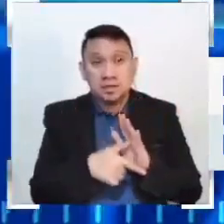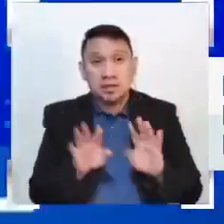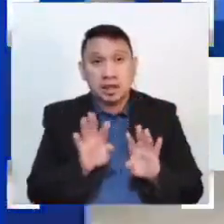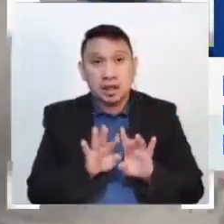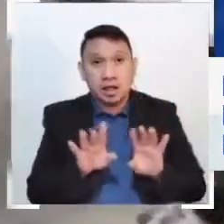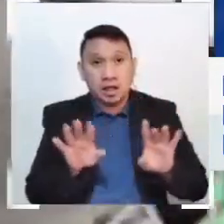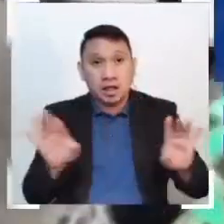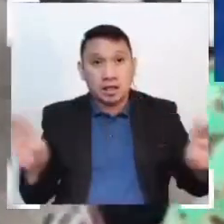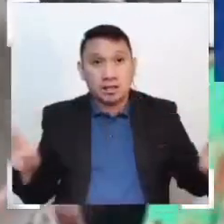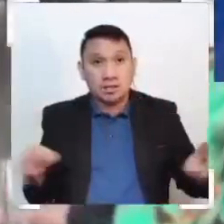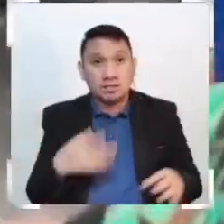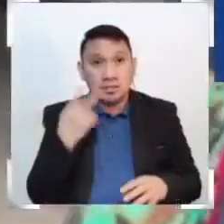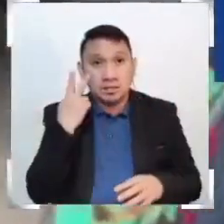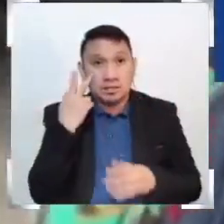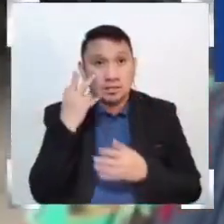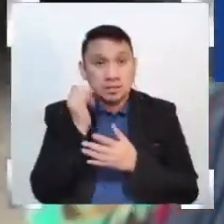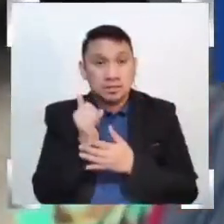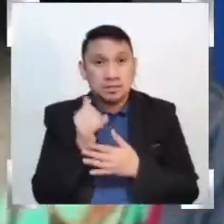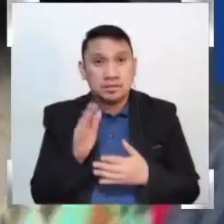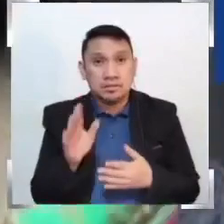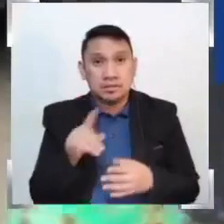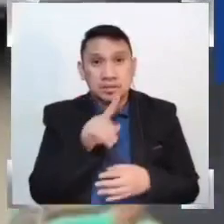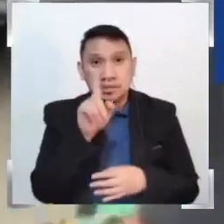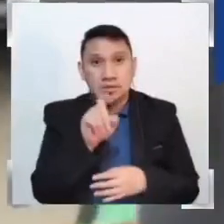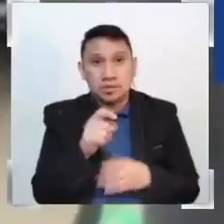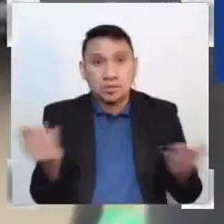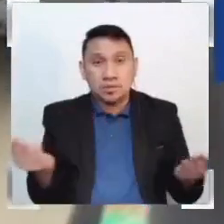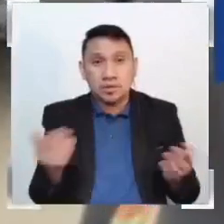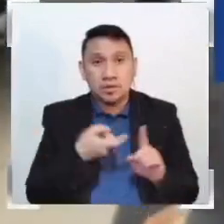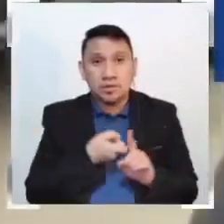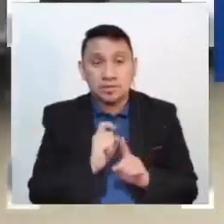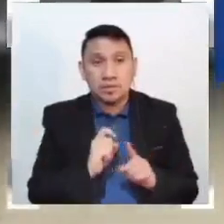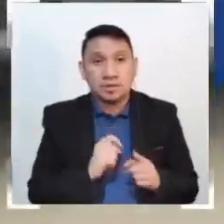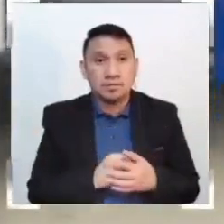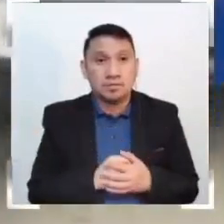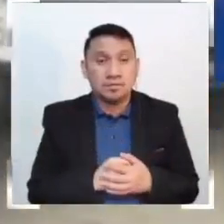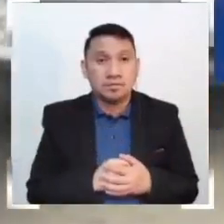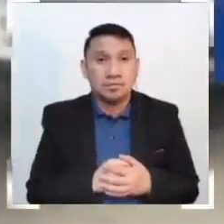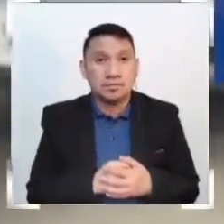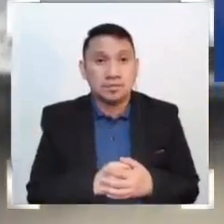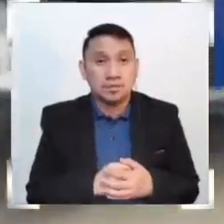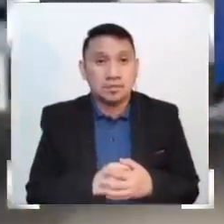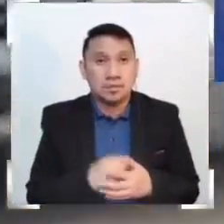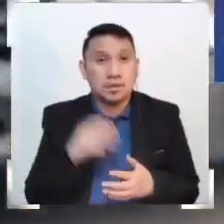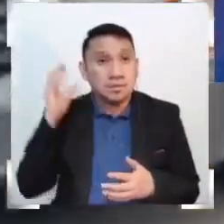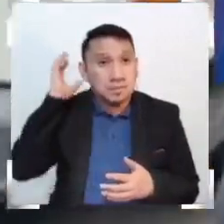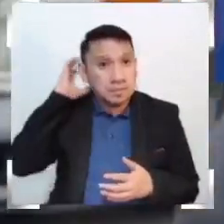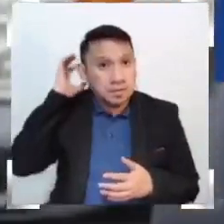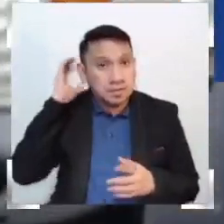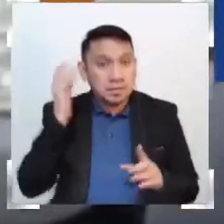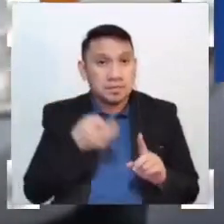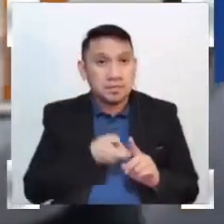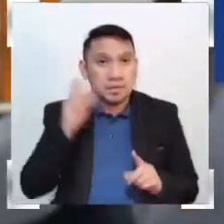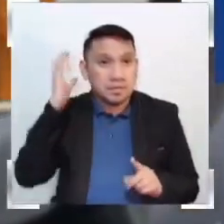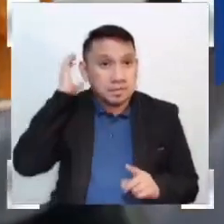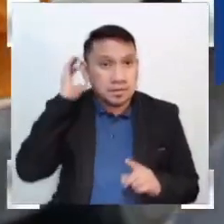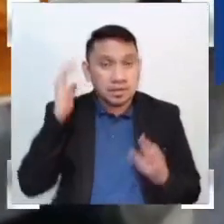aming kamera. Taga saan po kayo? Jolo, Mindanao. Mindanao po. Paano kayo nakapunta dito?